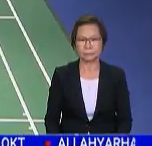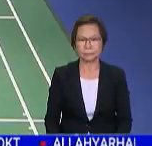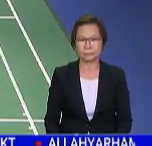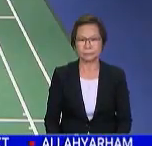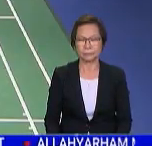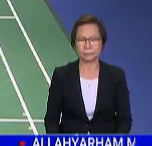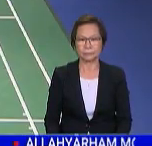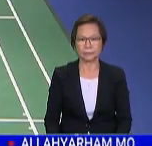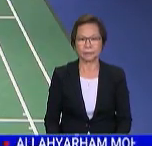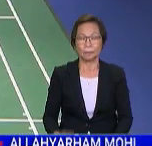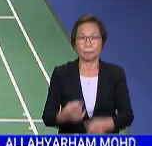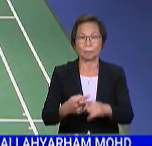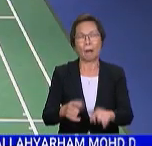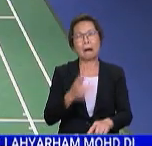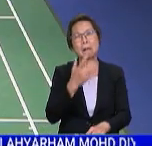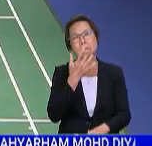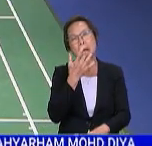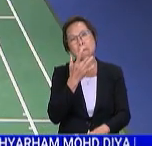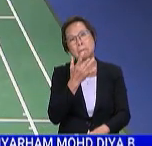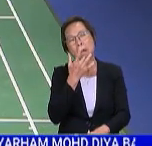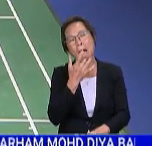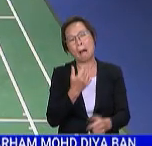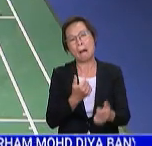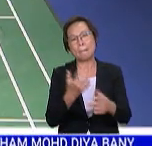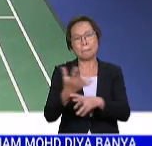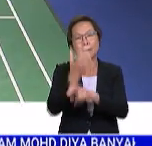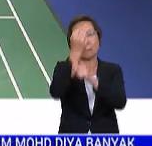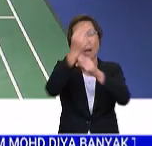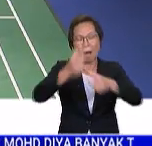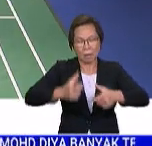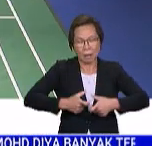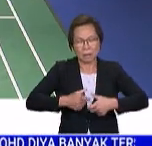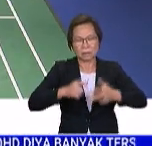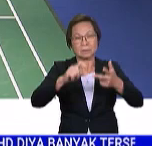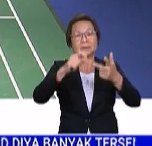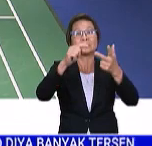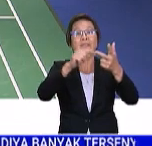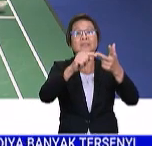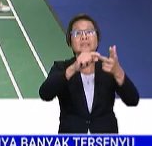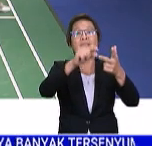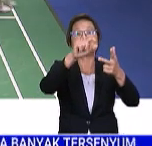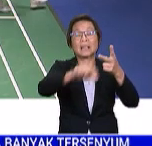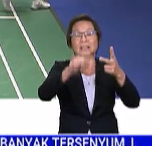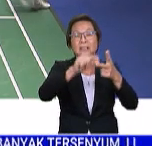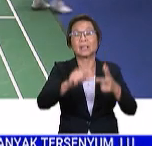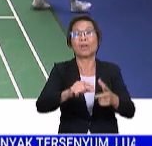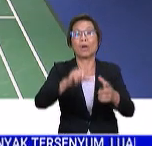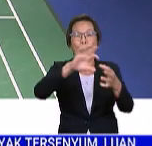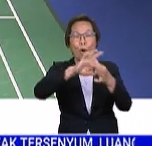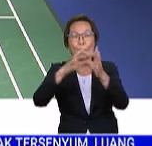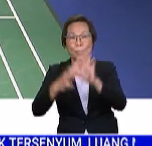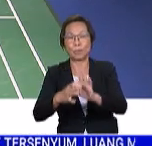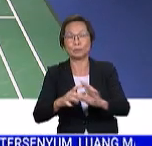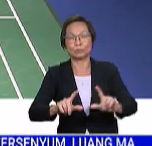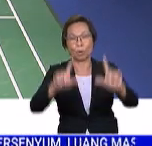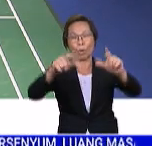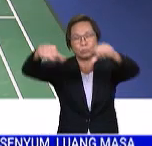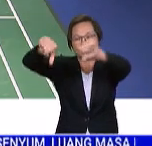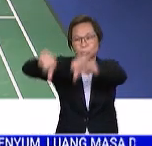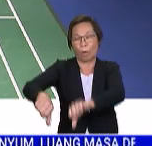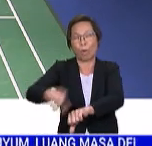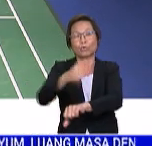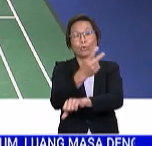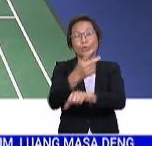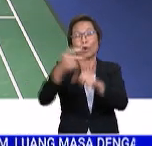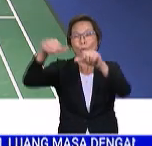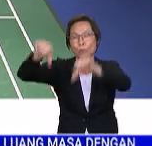Hai bagaimanapun nasi tidak menyembah iPhone 6 pinggang seolah di Tokyo eruptions dan showmyip yang terkandas lewat